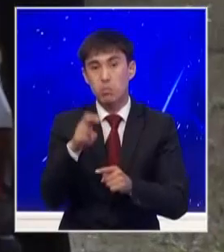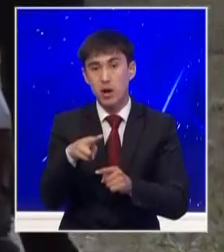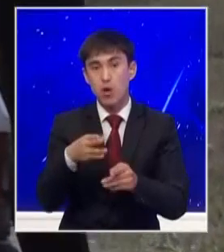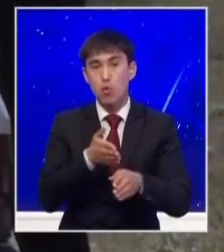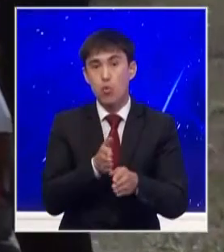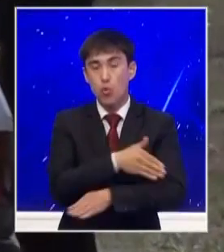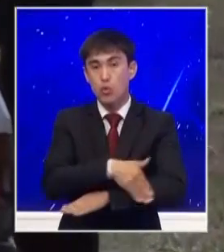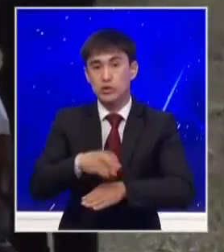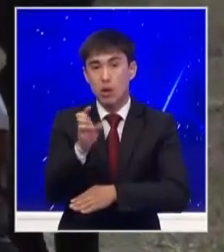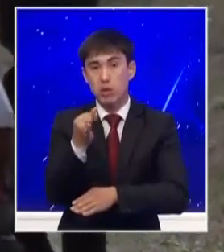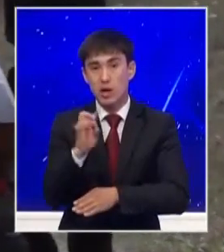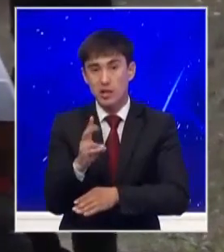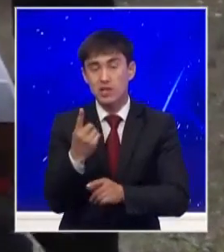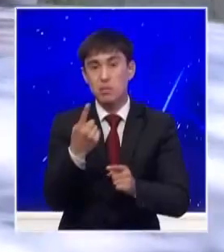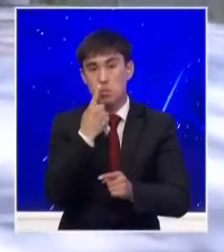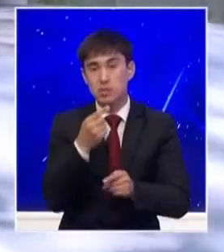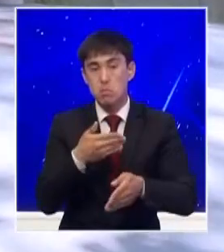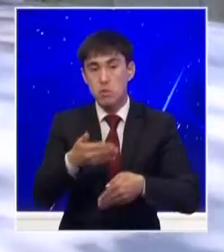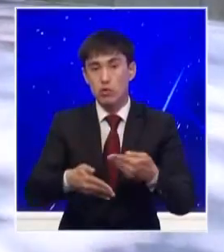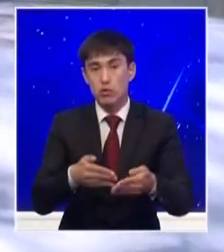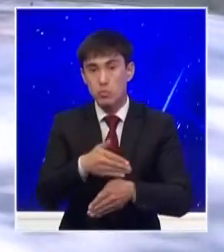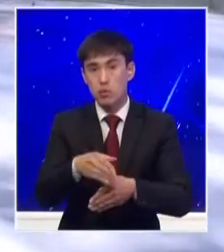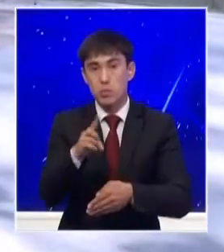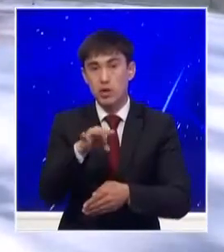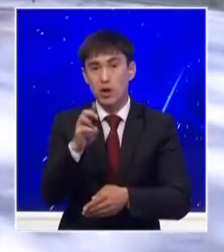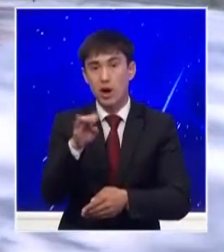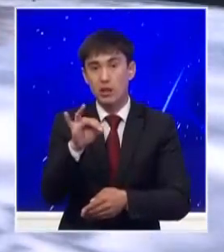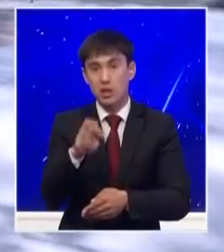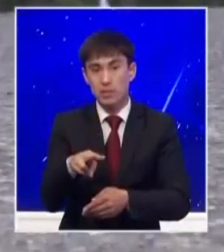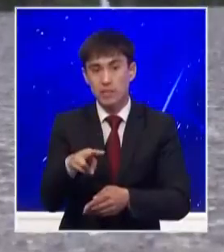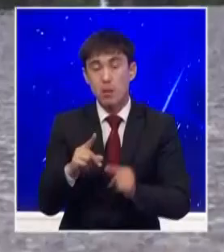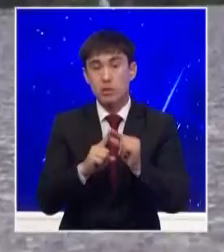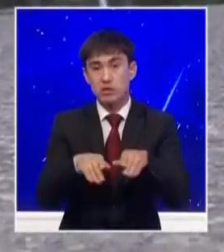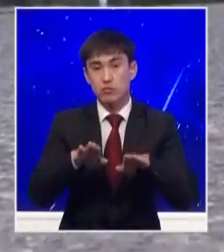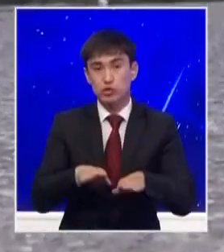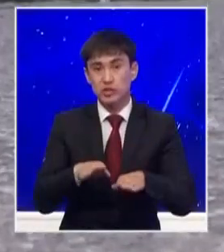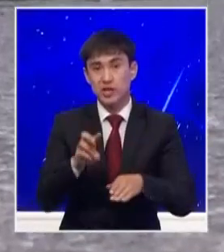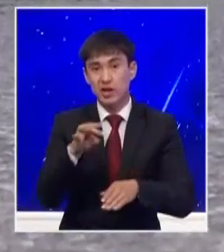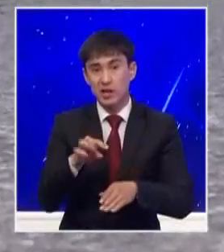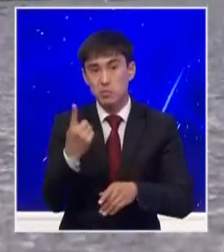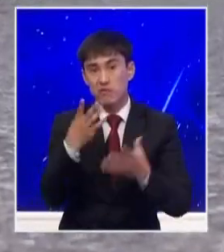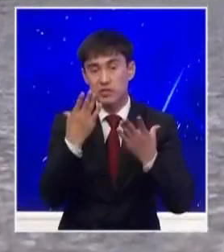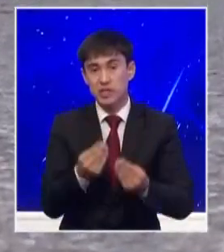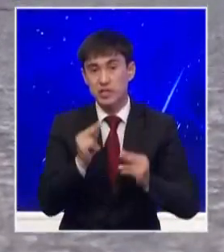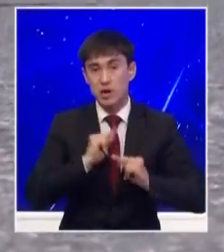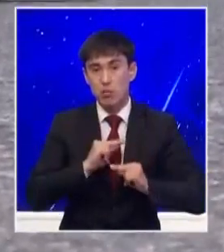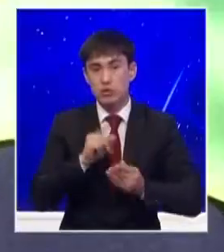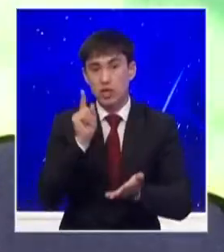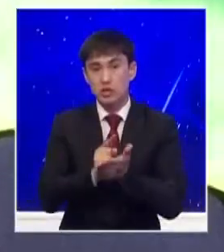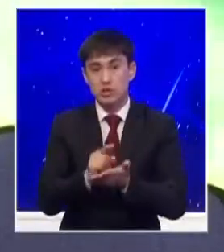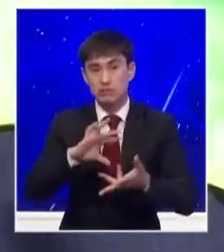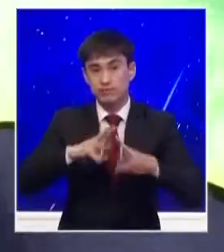улице Аблайхана и еще один близ пешеходного перехода в микрорайоне Каратал. По словам участников рейда, первый же день работы с должниками дал